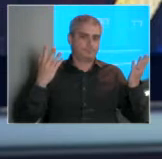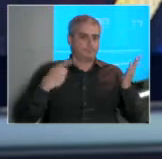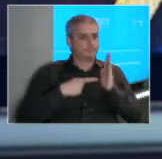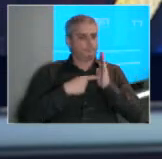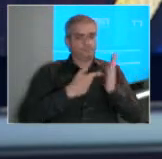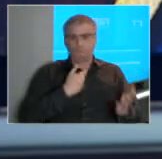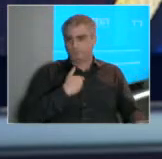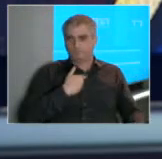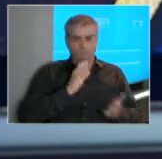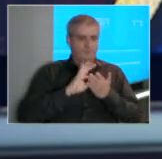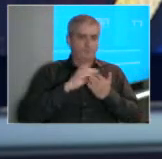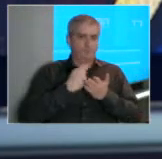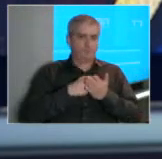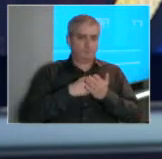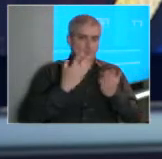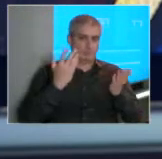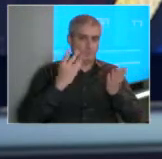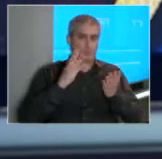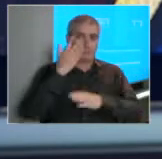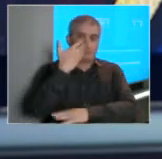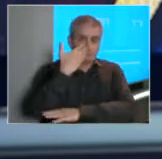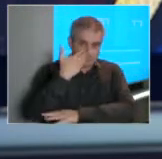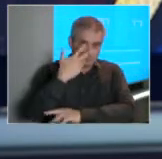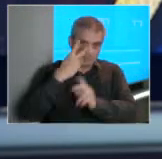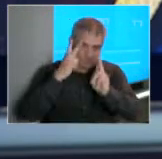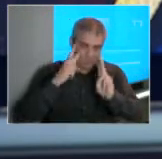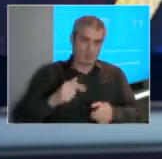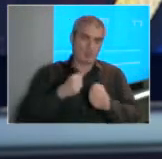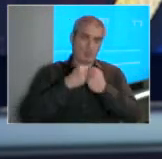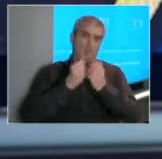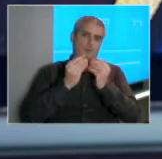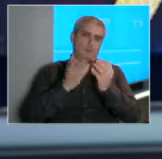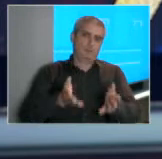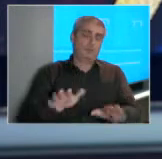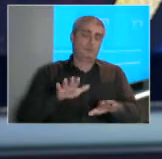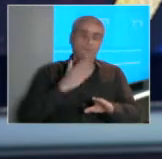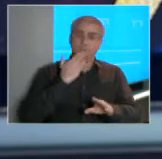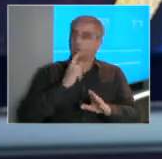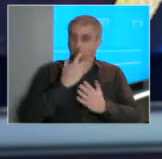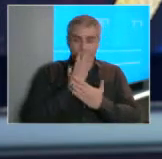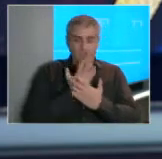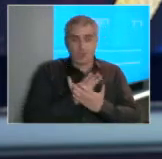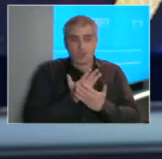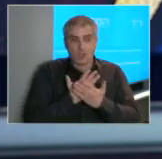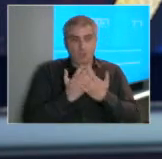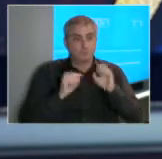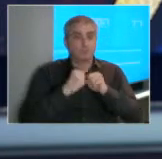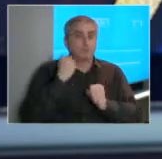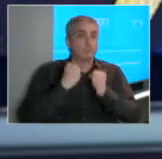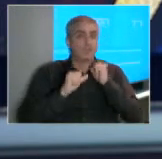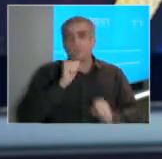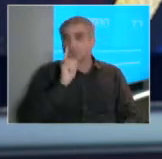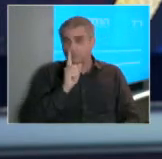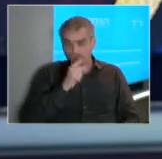שמשדרים לנו ממשרד האוצר. המדינה יכולה להתמודד עם זה. ממשלת ישראל הוכיחה במשברים הקשים